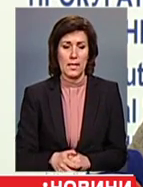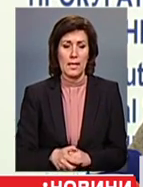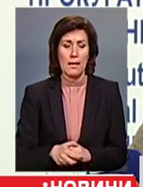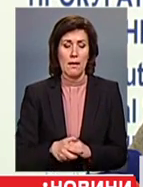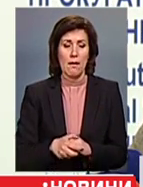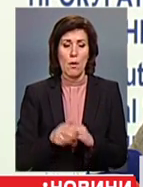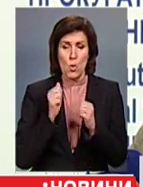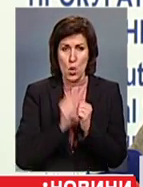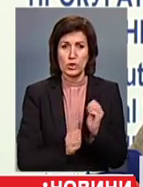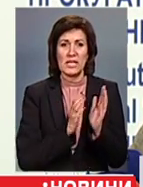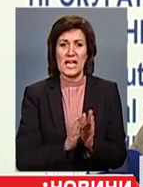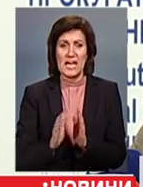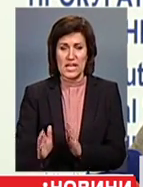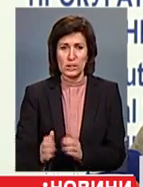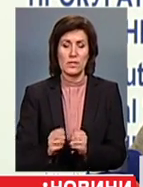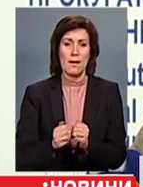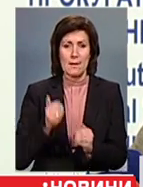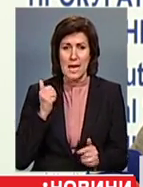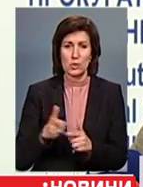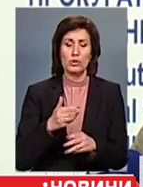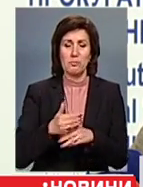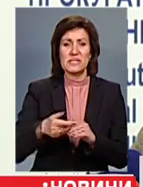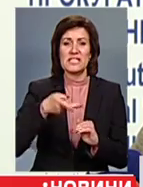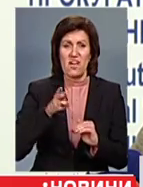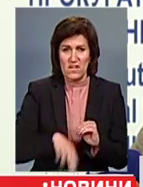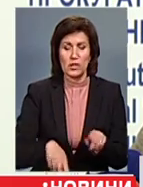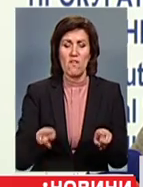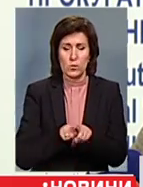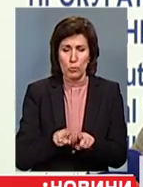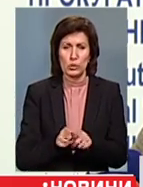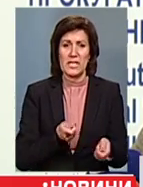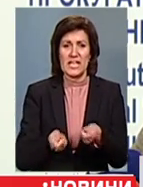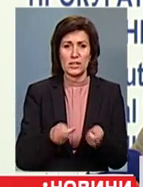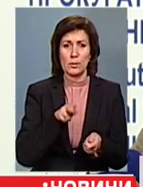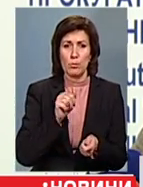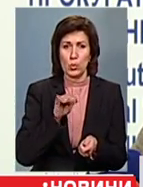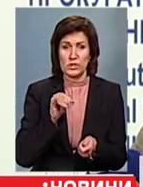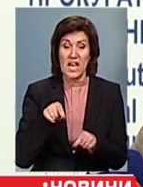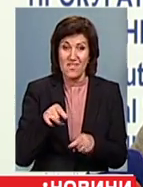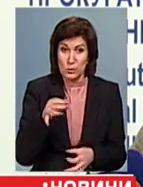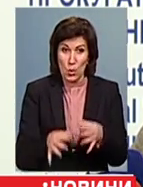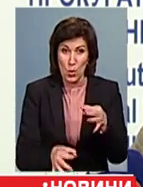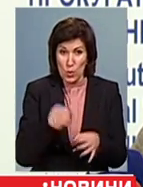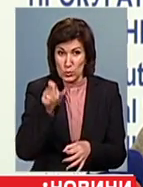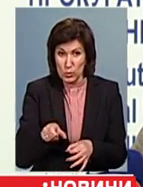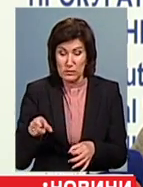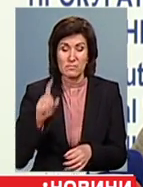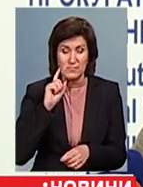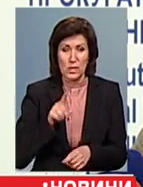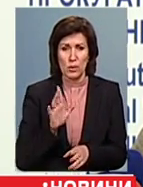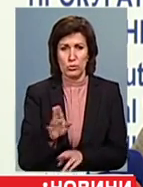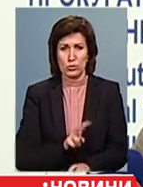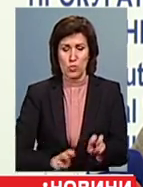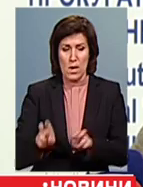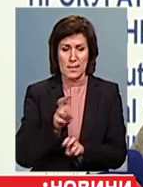режим. Рано чи пізно завершиться, в тому числі і режим Путіна. А оці особи судді, вони вже знають, що їх